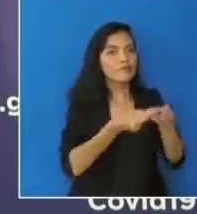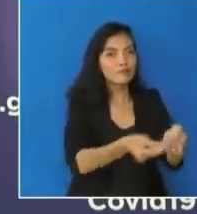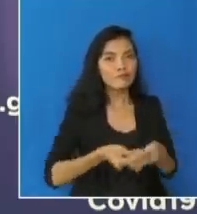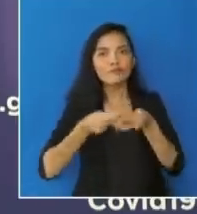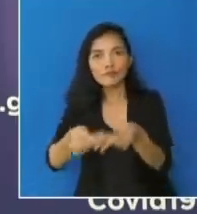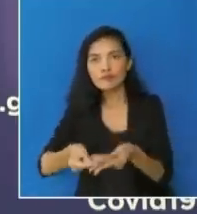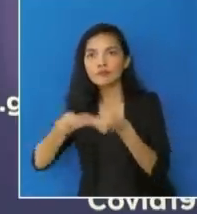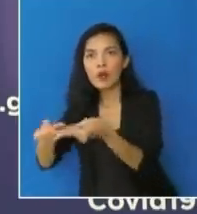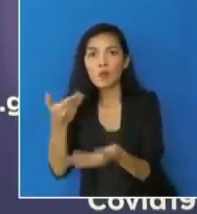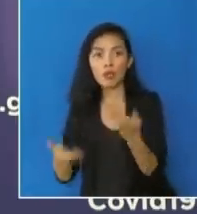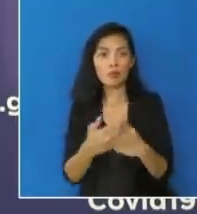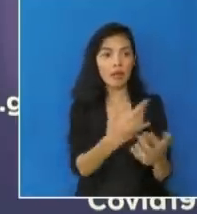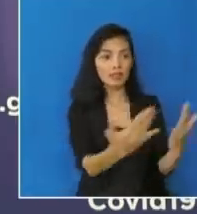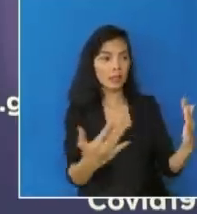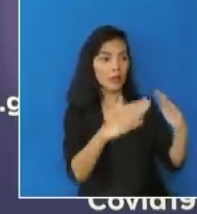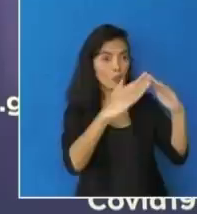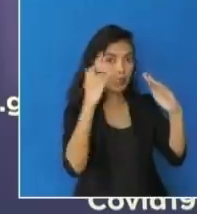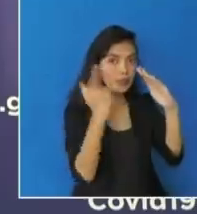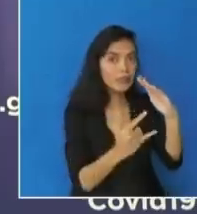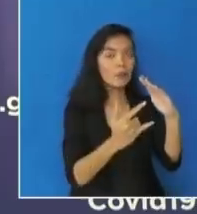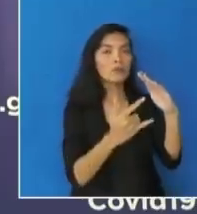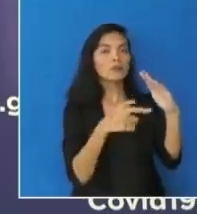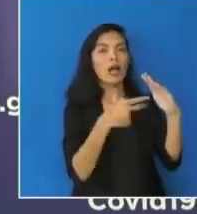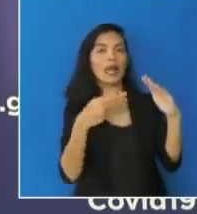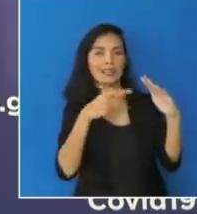yang sedang melaksanakan tetap tinggal di rumah.